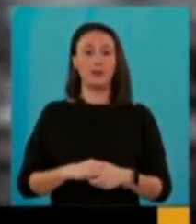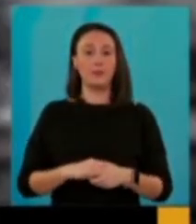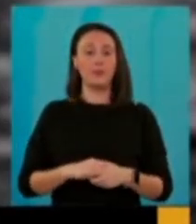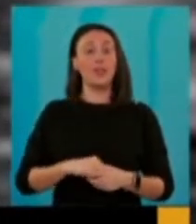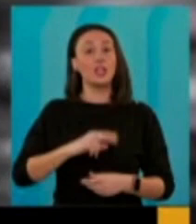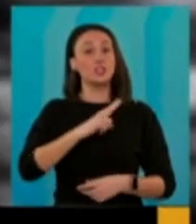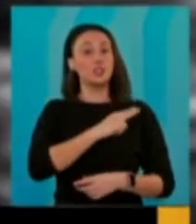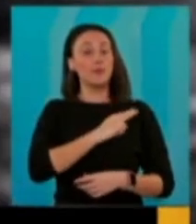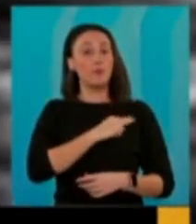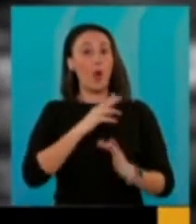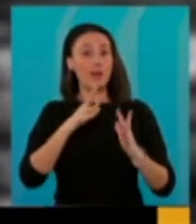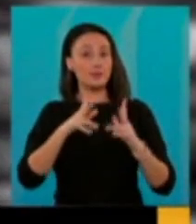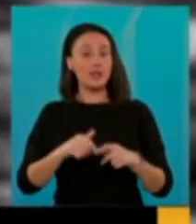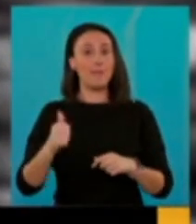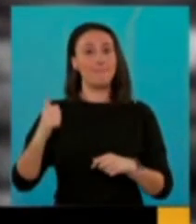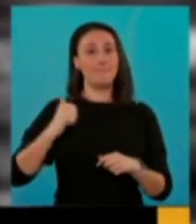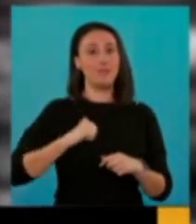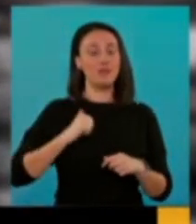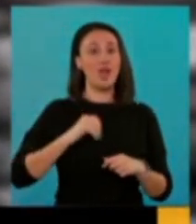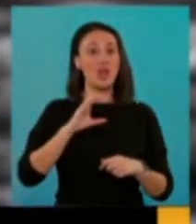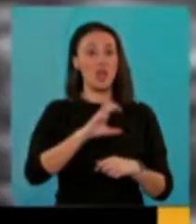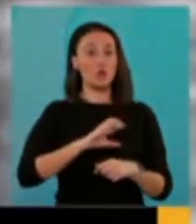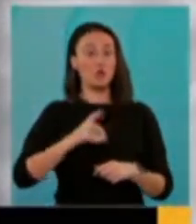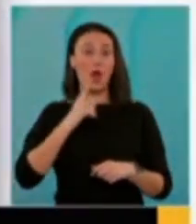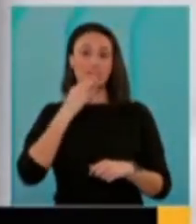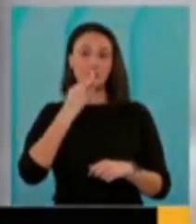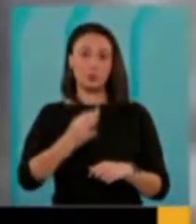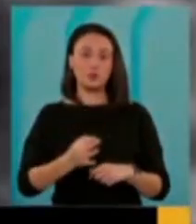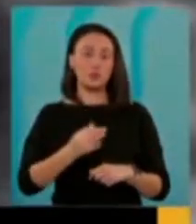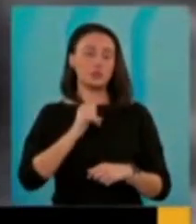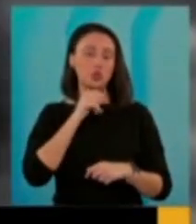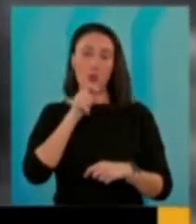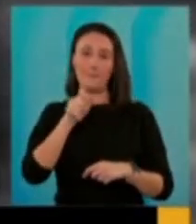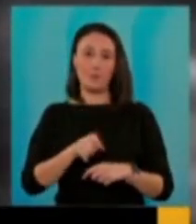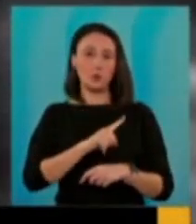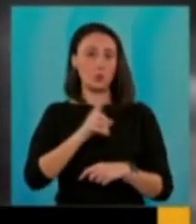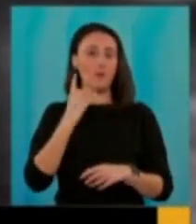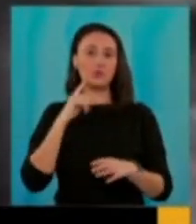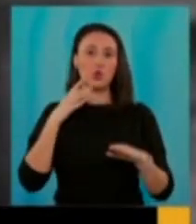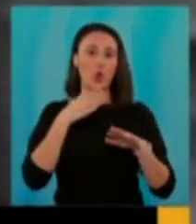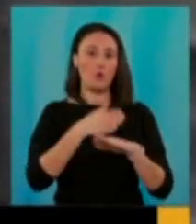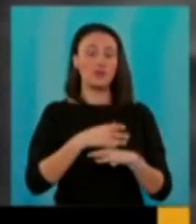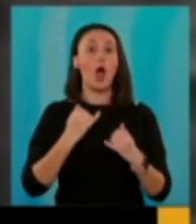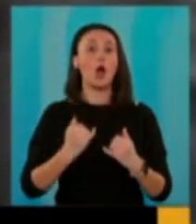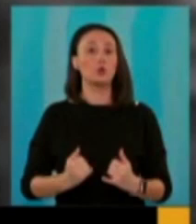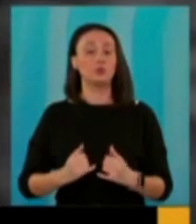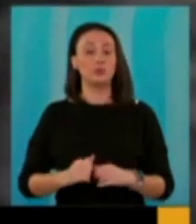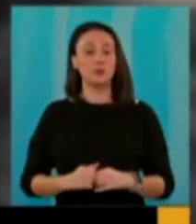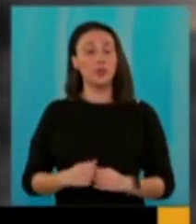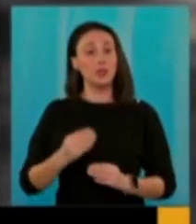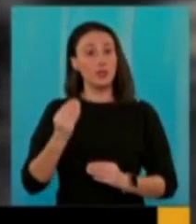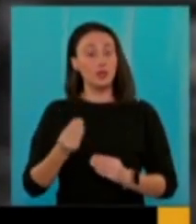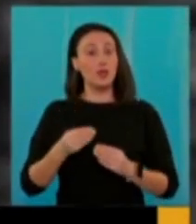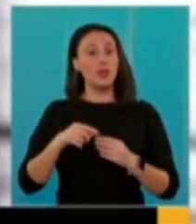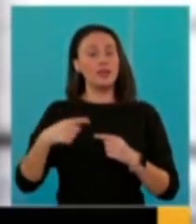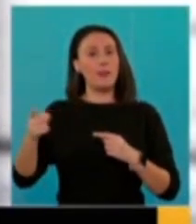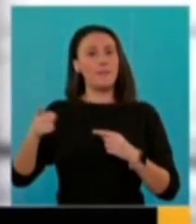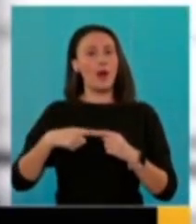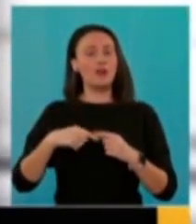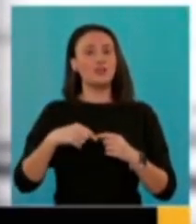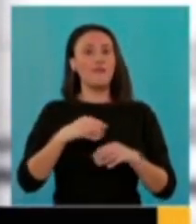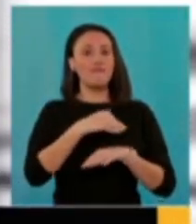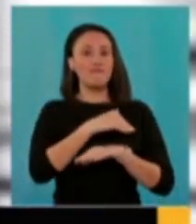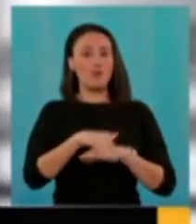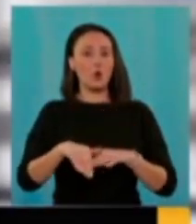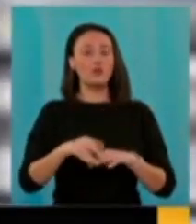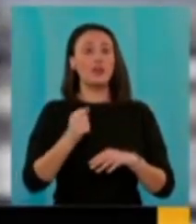Kozitski, șeful administrației militare regionale, care a precizat că nicio persoană nu a fost rănită deocamdată. Situate departe de front, Lviv